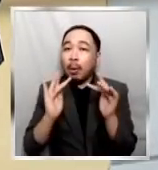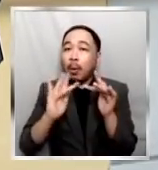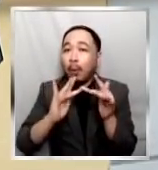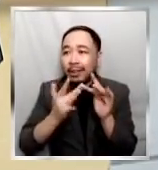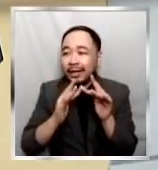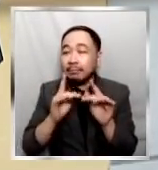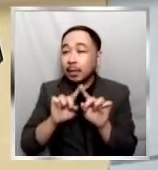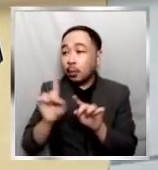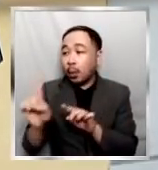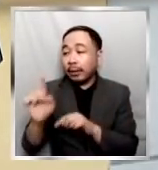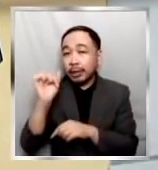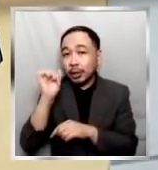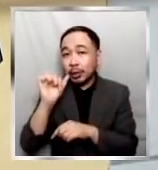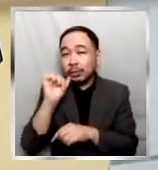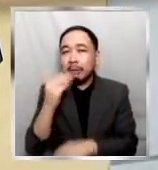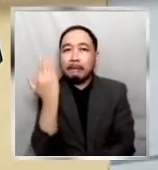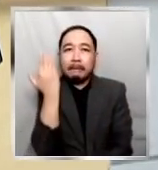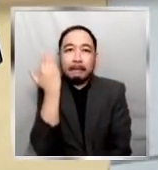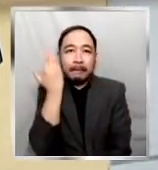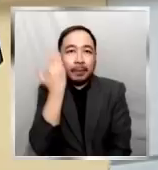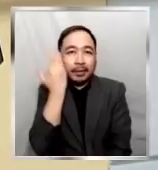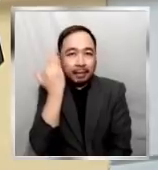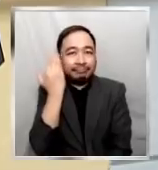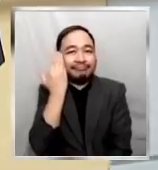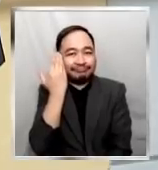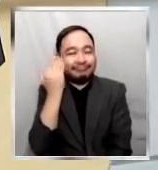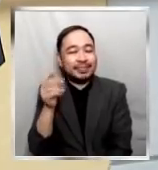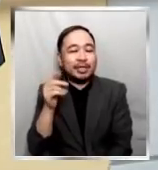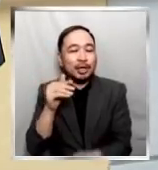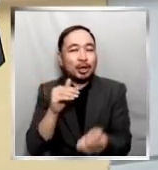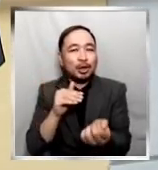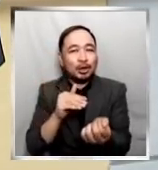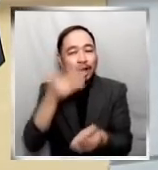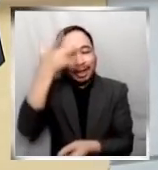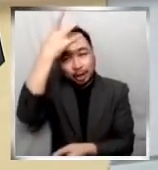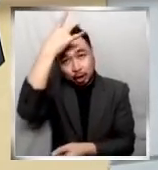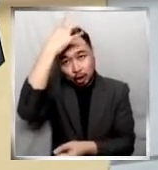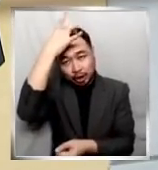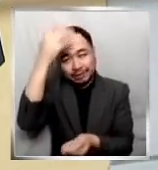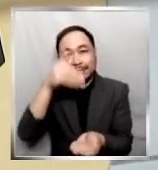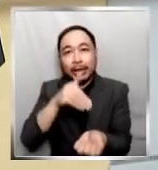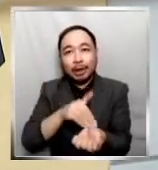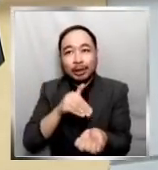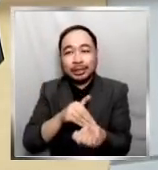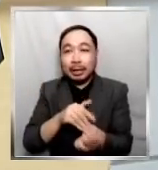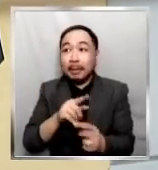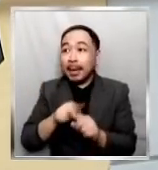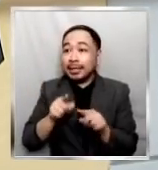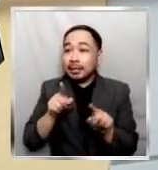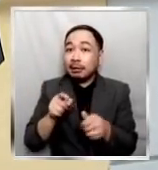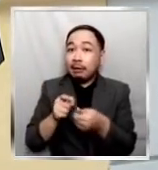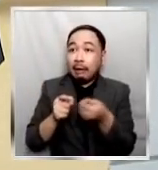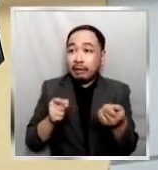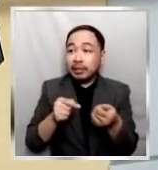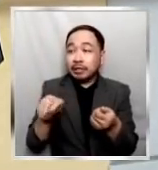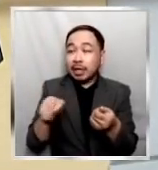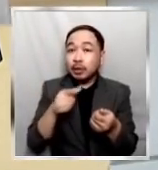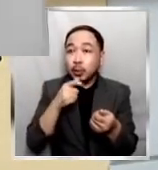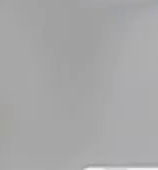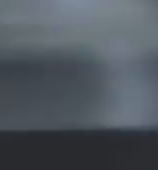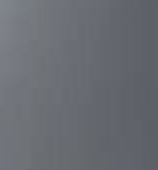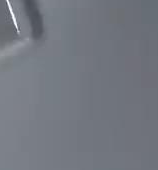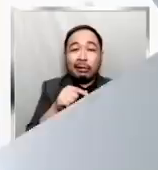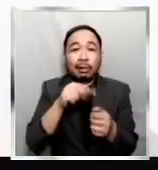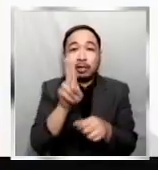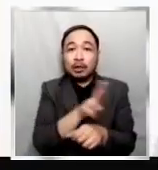binibentahan. Pero ang nurse na ginagamit niya ang pangalan ang mismong nambisto sa kanyang illegal na operasyon. Nakatutok si Jonathan Andal.